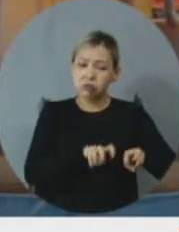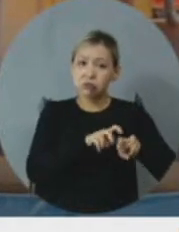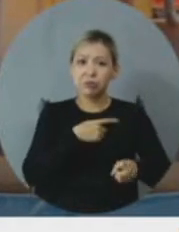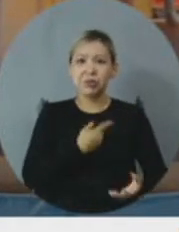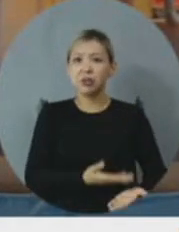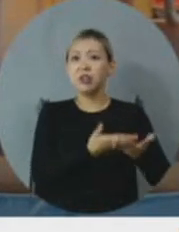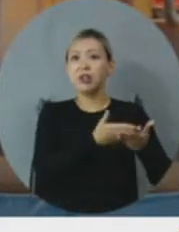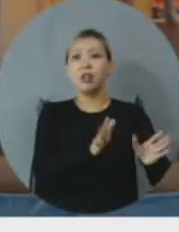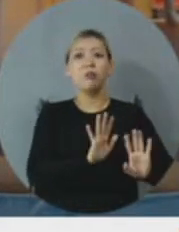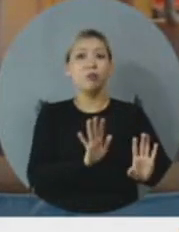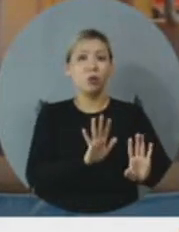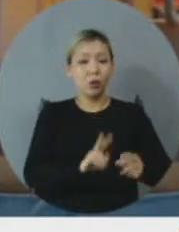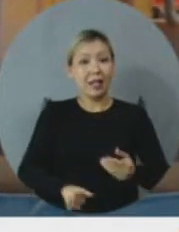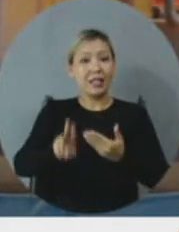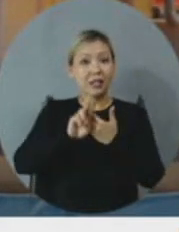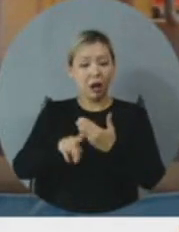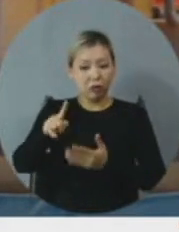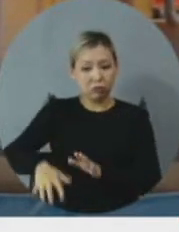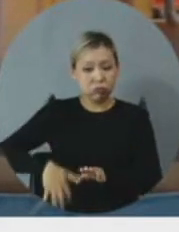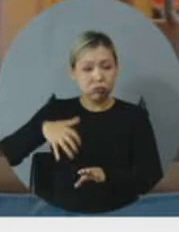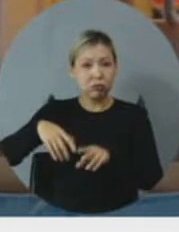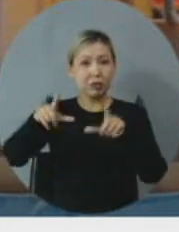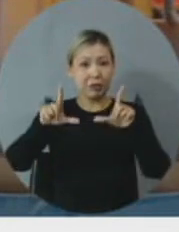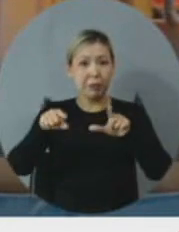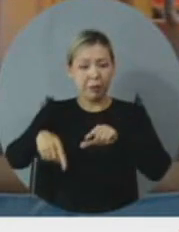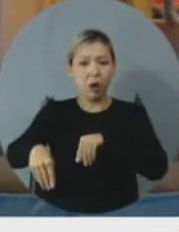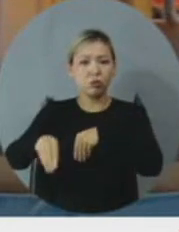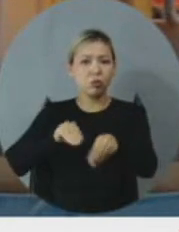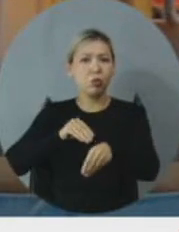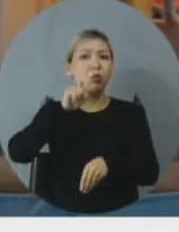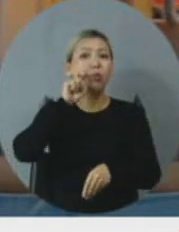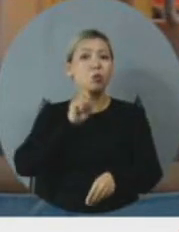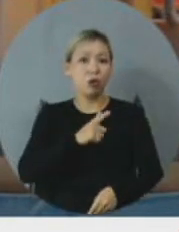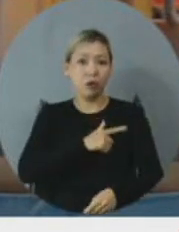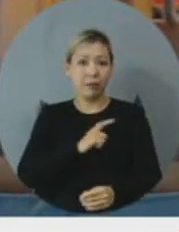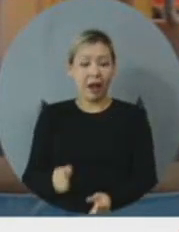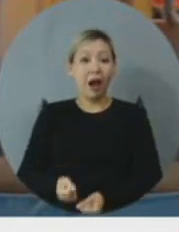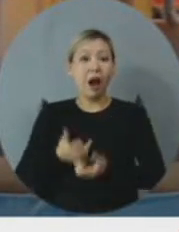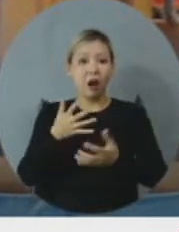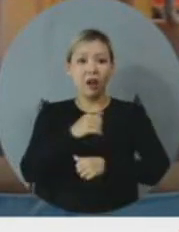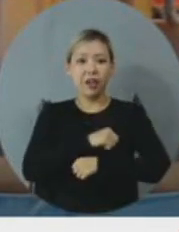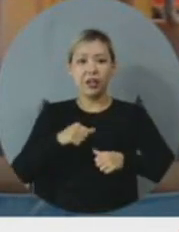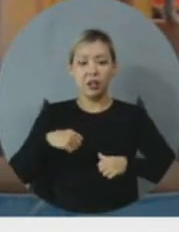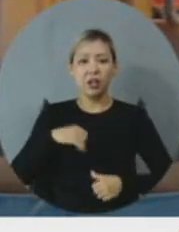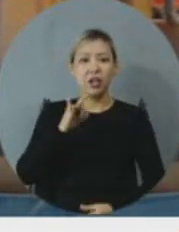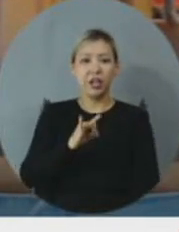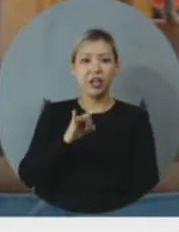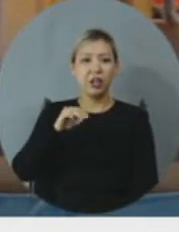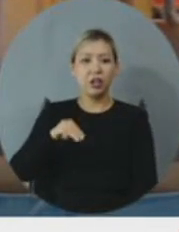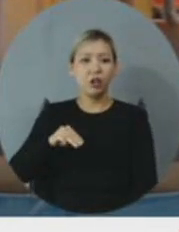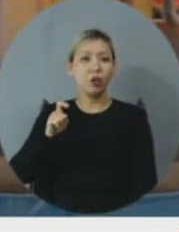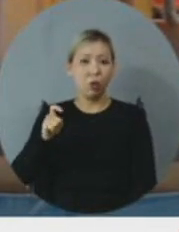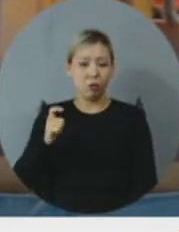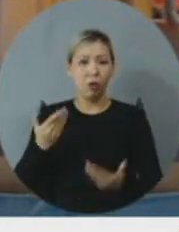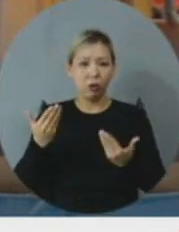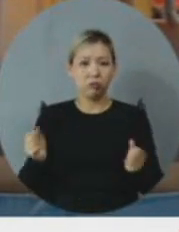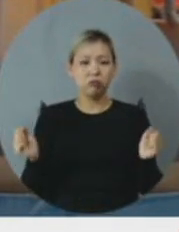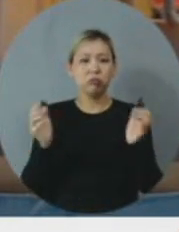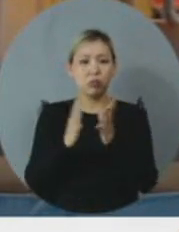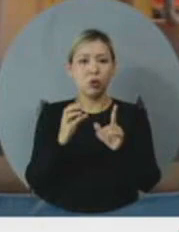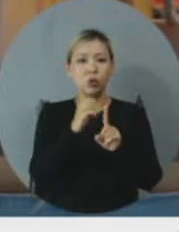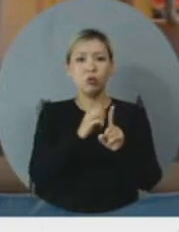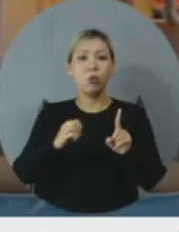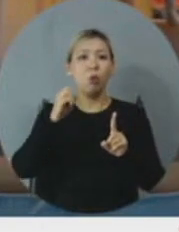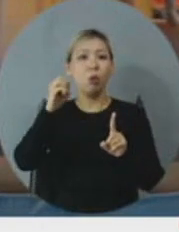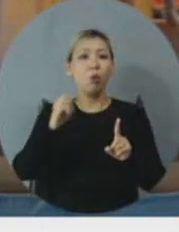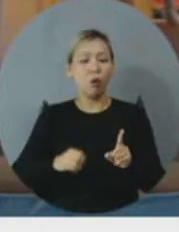ажиллагаа дэмжихгүй цаашлбал одоо энэ ашиглалтын тусгай зөвшөөрөл төсөөлөх хүсэлтэд гаргаад одоо иргэд иргэдийн нийтийн урлагийн төлөөлөгчд бол 100%